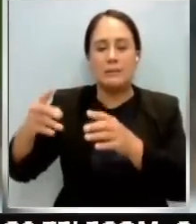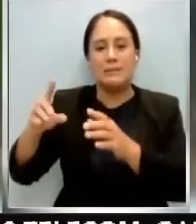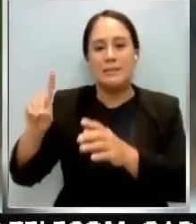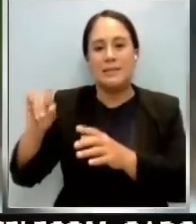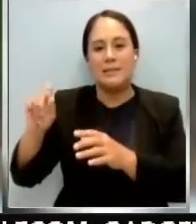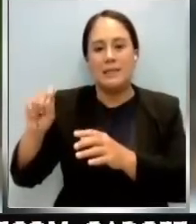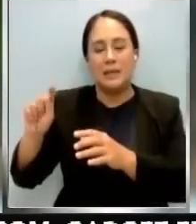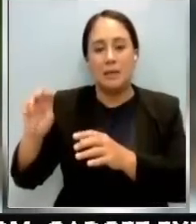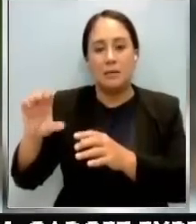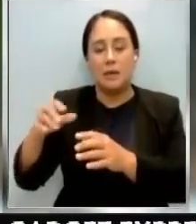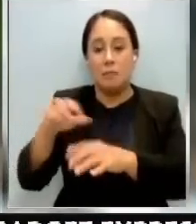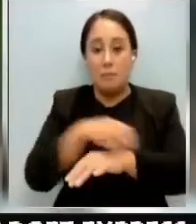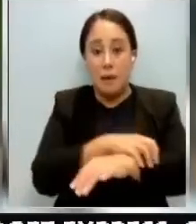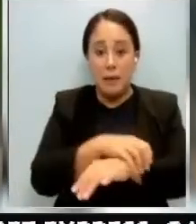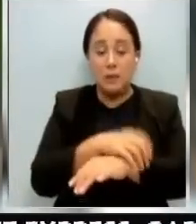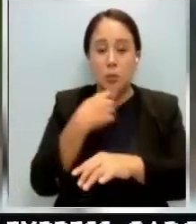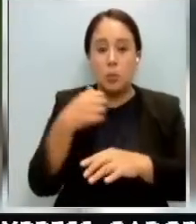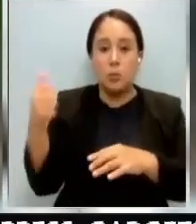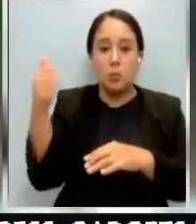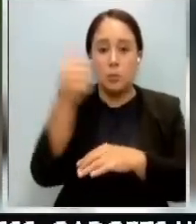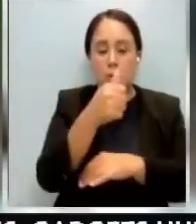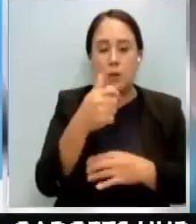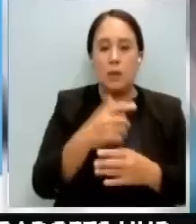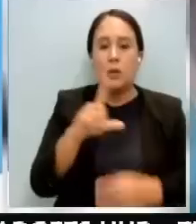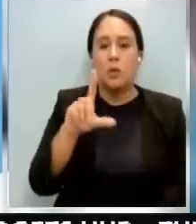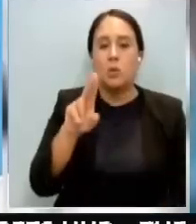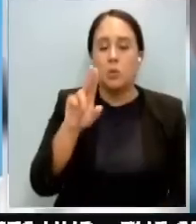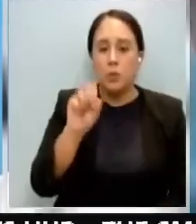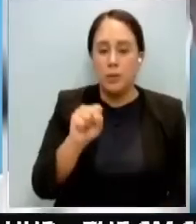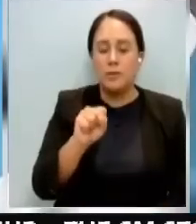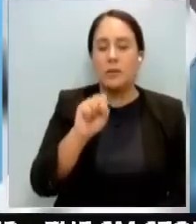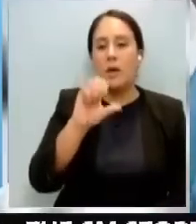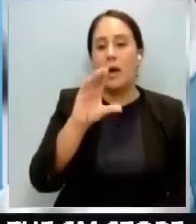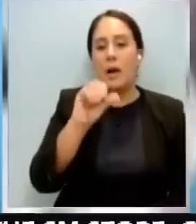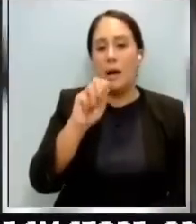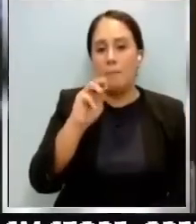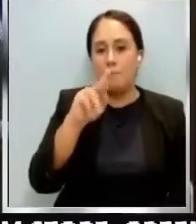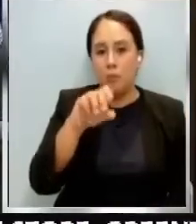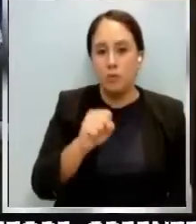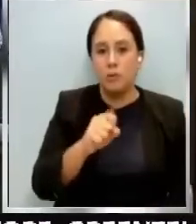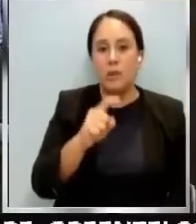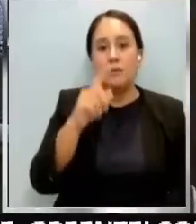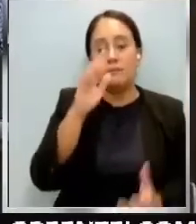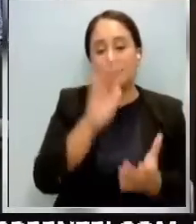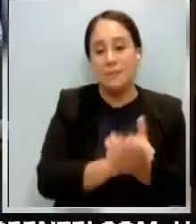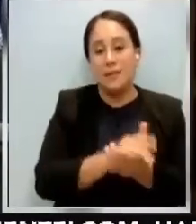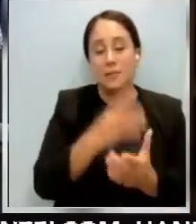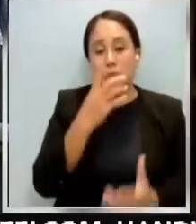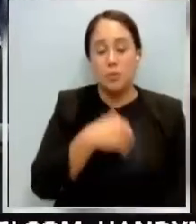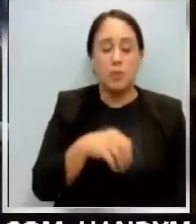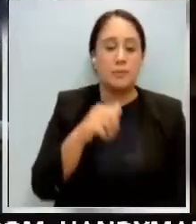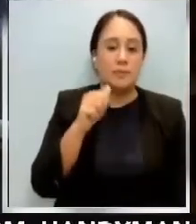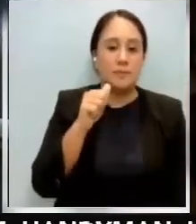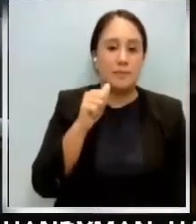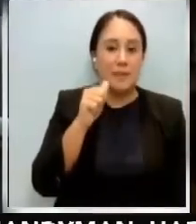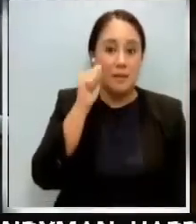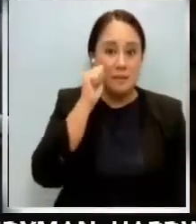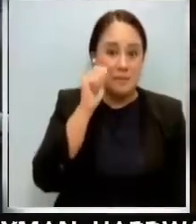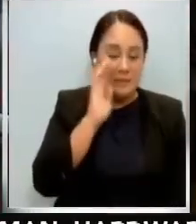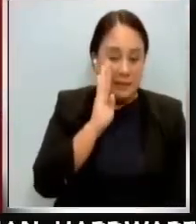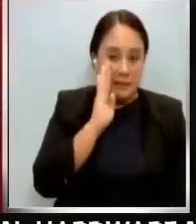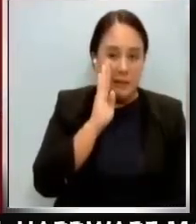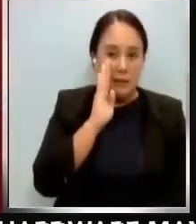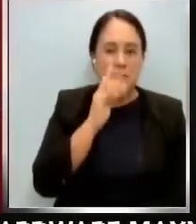na pinamumunuan ni Congressman Luis Campos Jr., asawa ni Mayor Binay. Sinikap namin kuna ng reaksyon si Mayor